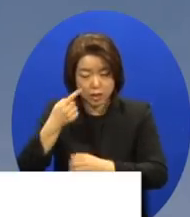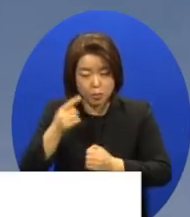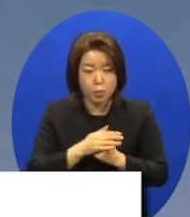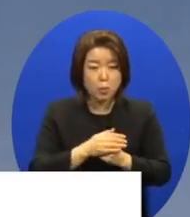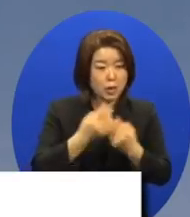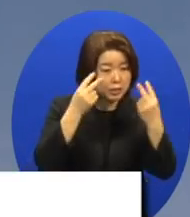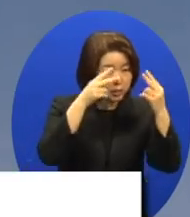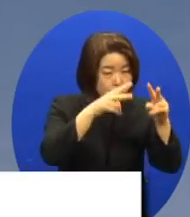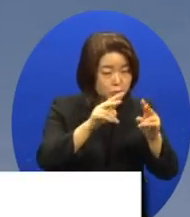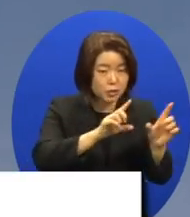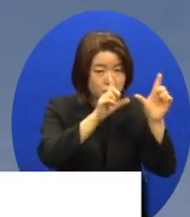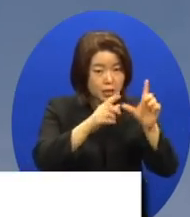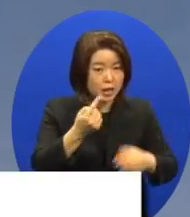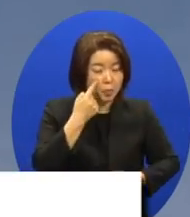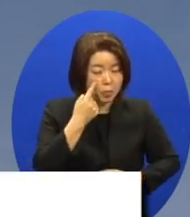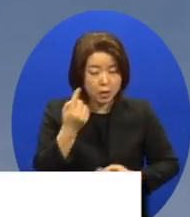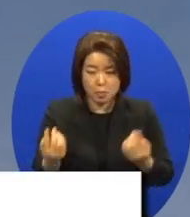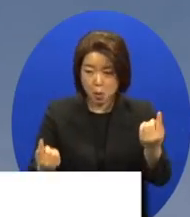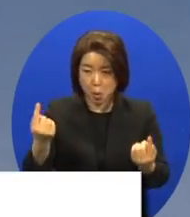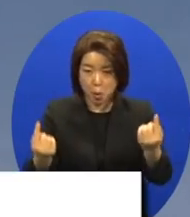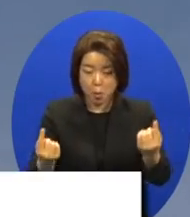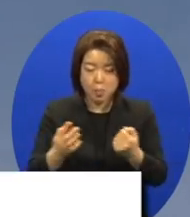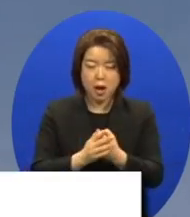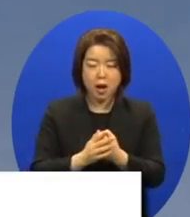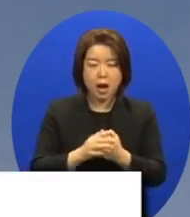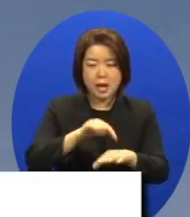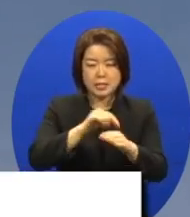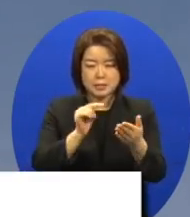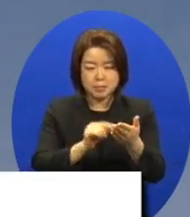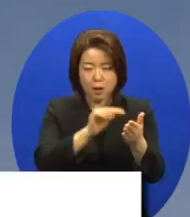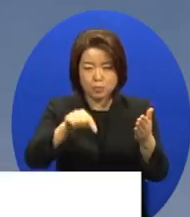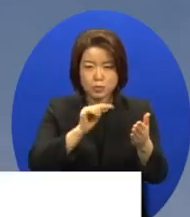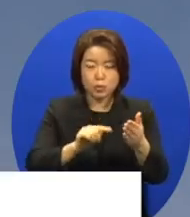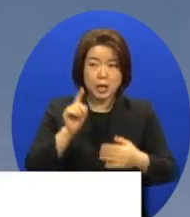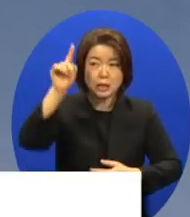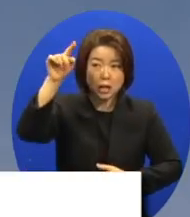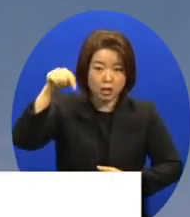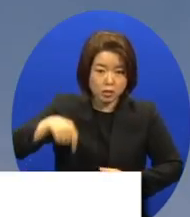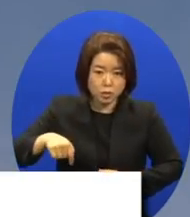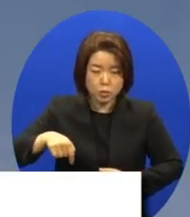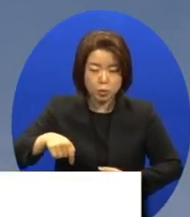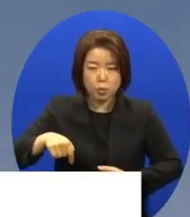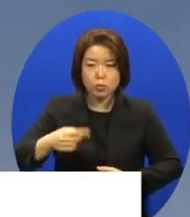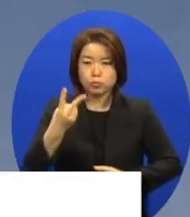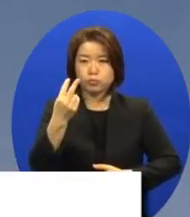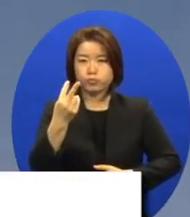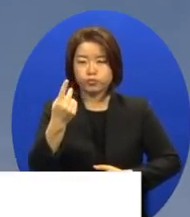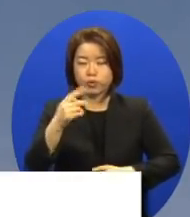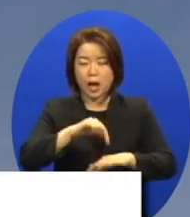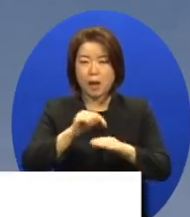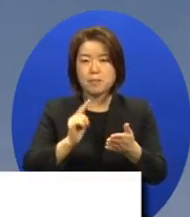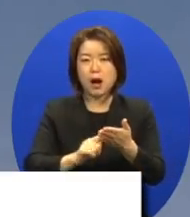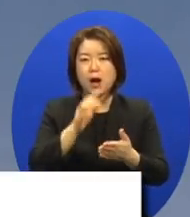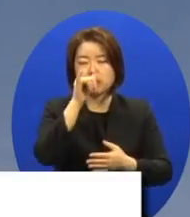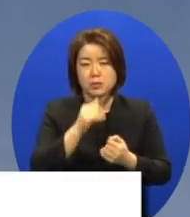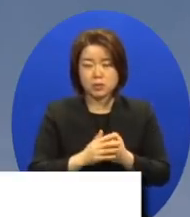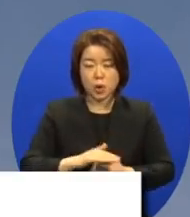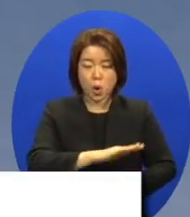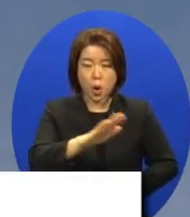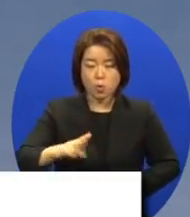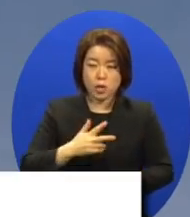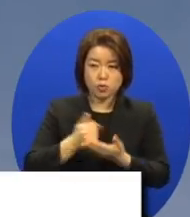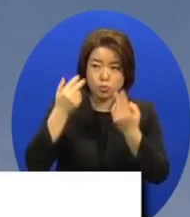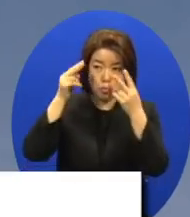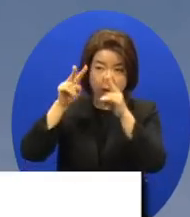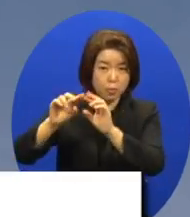구두 마음 안에 천국과 지옥 만큼 큰 차이가 존재한다는 걸 알게 될 것이다 우리가 주님을 바라보지